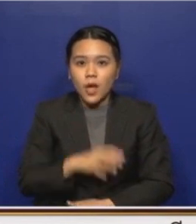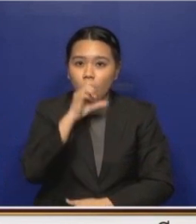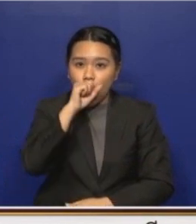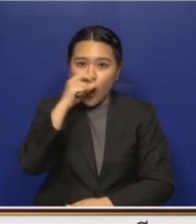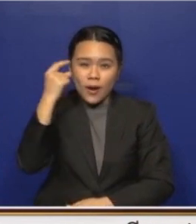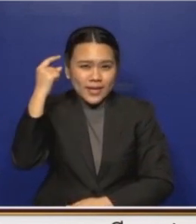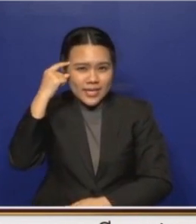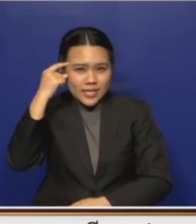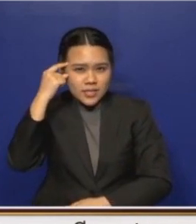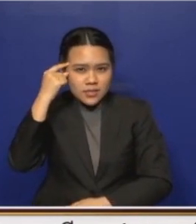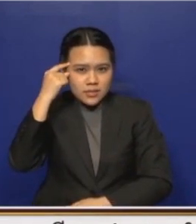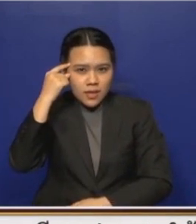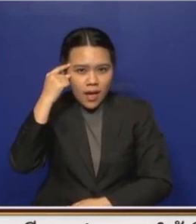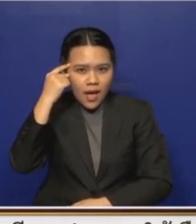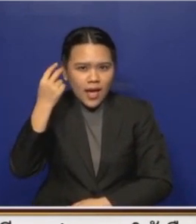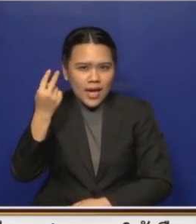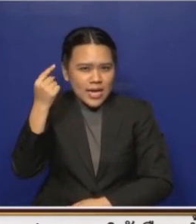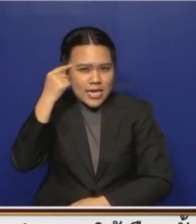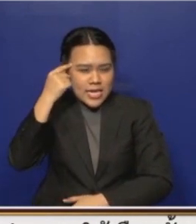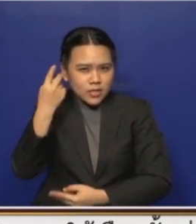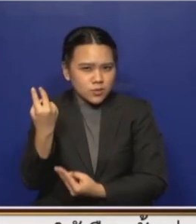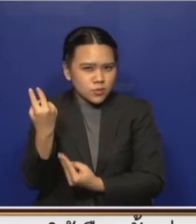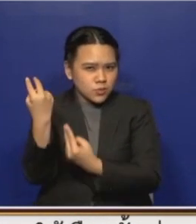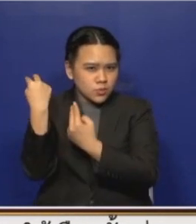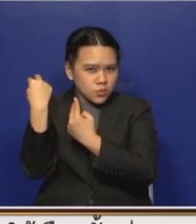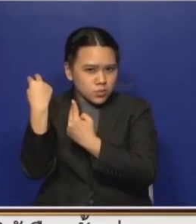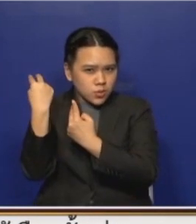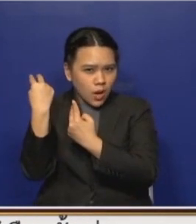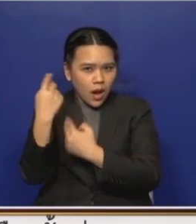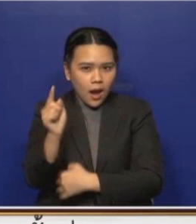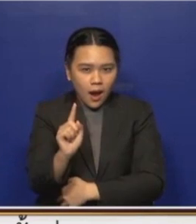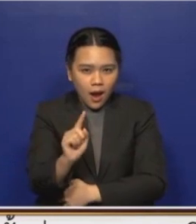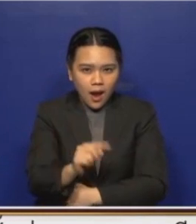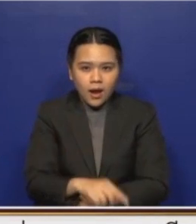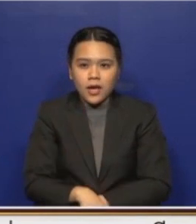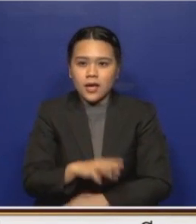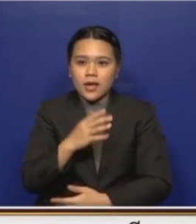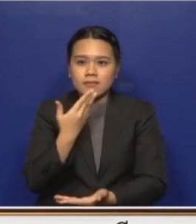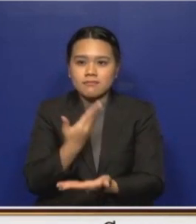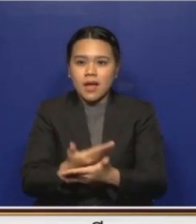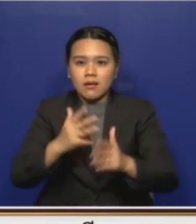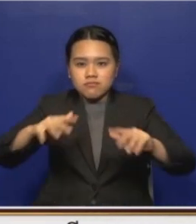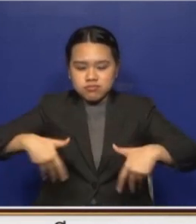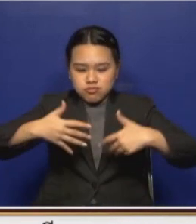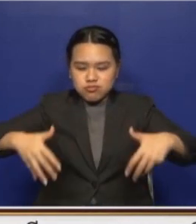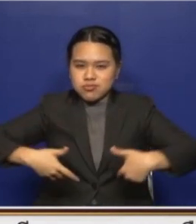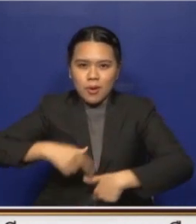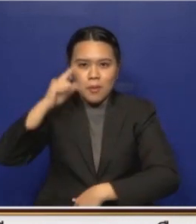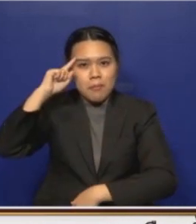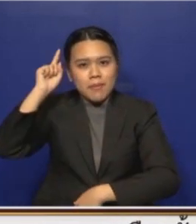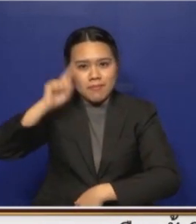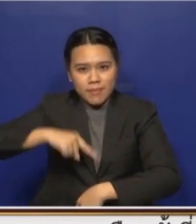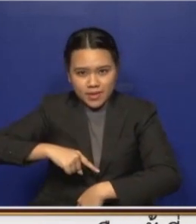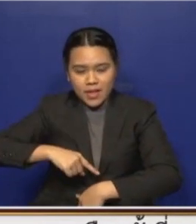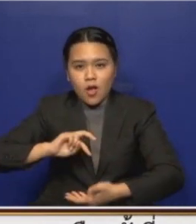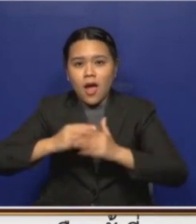าไม่เป็นฮะเพราะฉะนั้นรัฐบาลตรงนี้ต้องกลับมาทบทวนจุดยืนของประเทศฮะ positioning หรือการวางตำแหน่งของประเทศเป็นเรื่องส